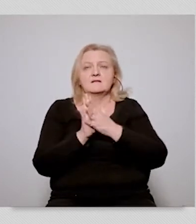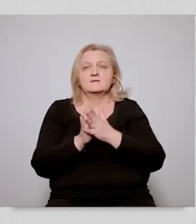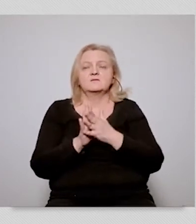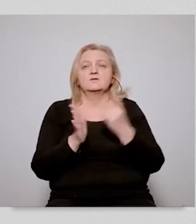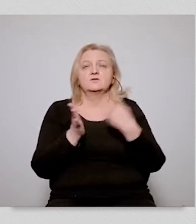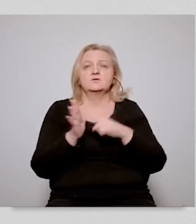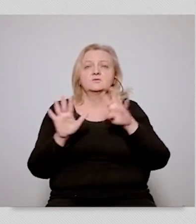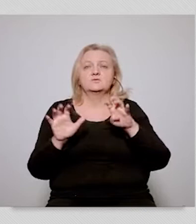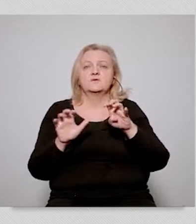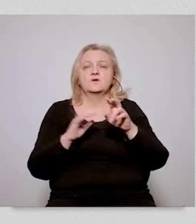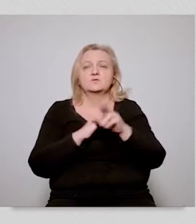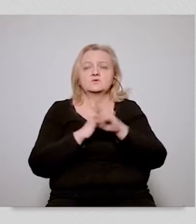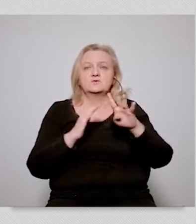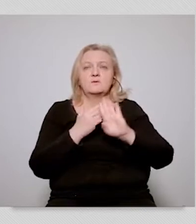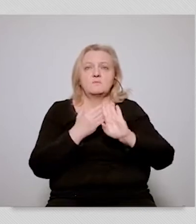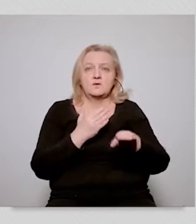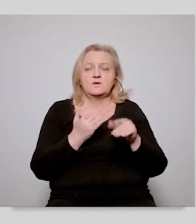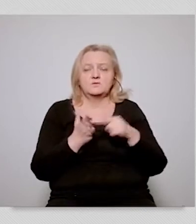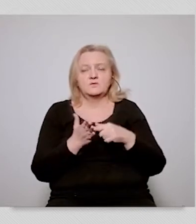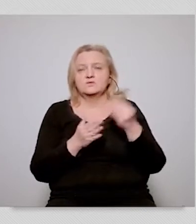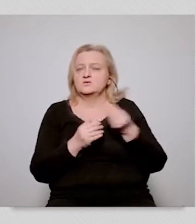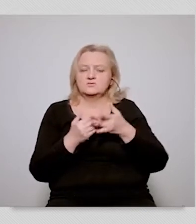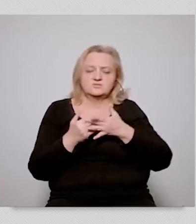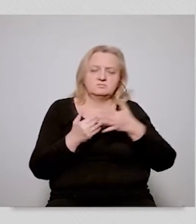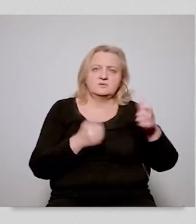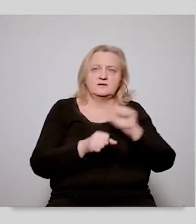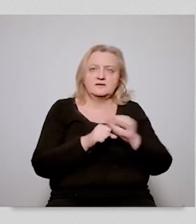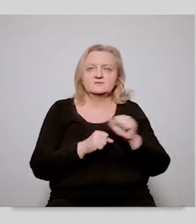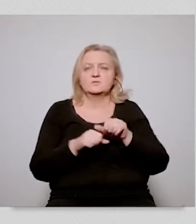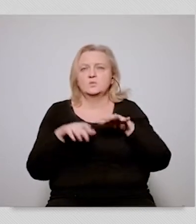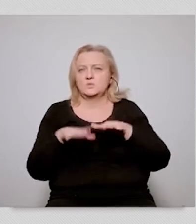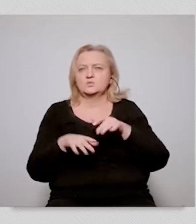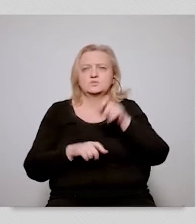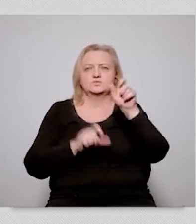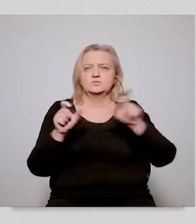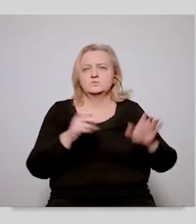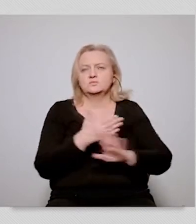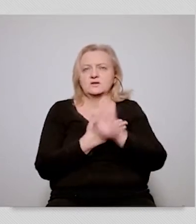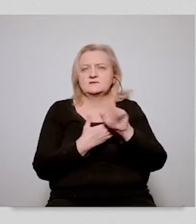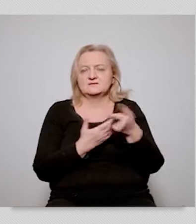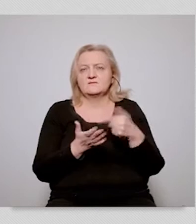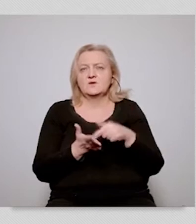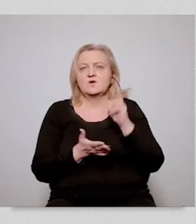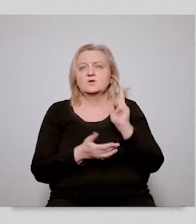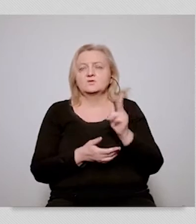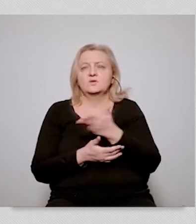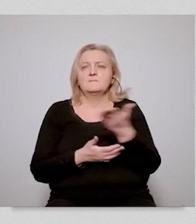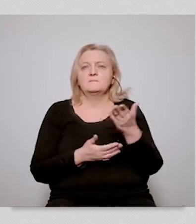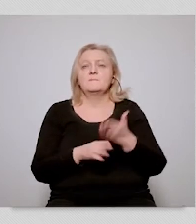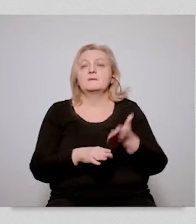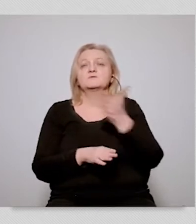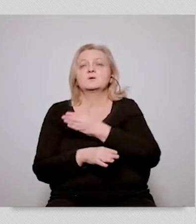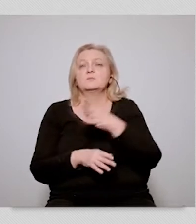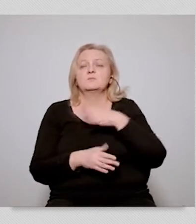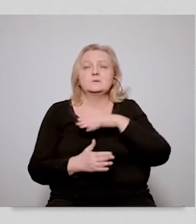1989, która jest bardzo żywa jeszcze ciągle wśród wielu przedstawicieli. To tych, którzy po prostu wtedy